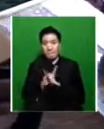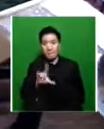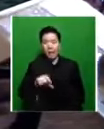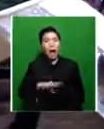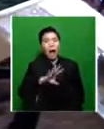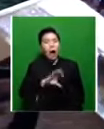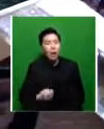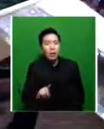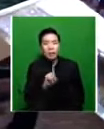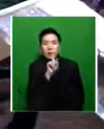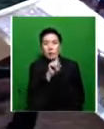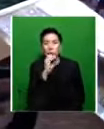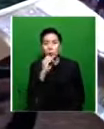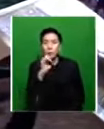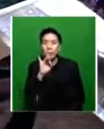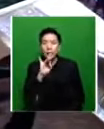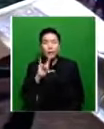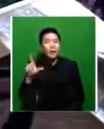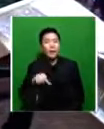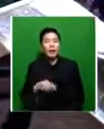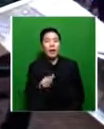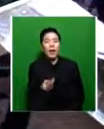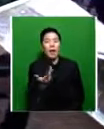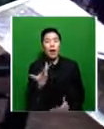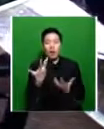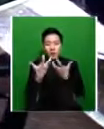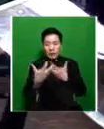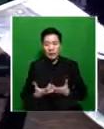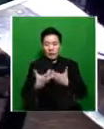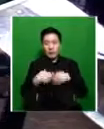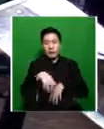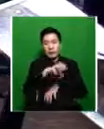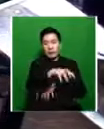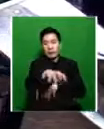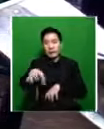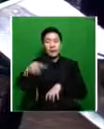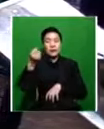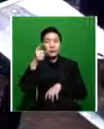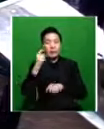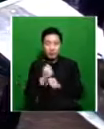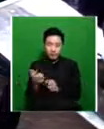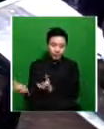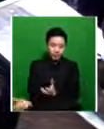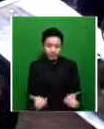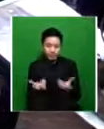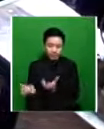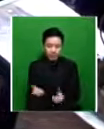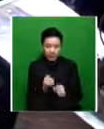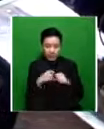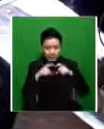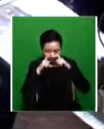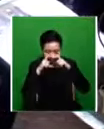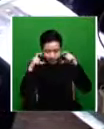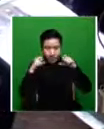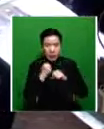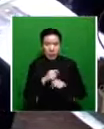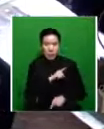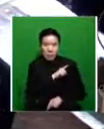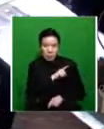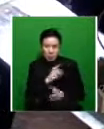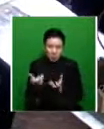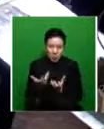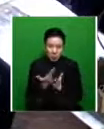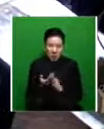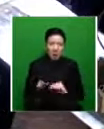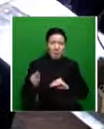นี้เพื่อที่จะไปชดเชยให้กับโรงงาน11โรงงานที่วันนี้ผลิตหน้ากากอนามัยที่ต้องรับภาระต้น